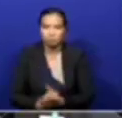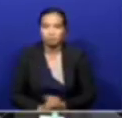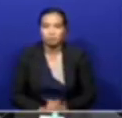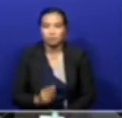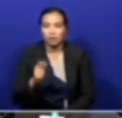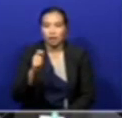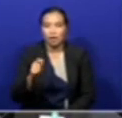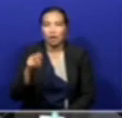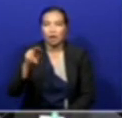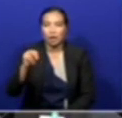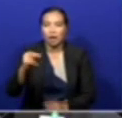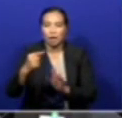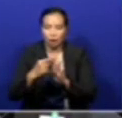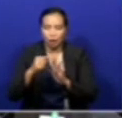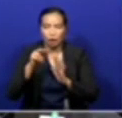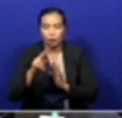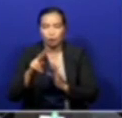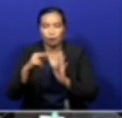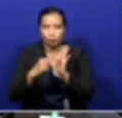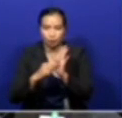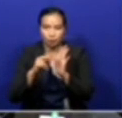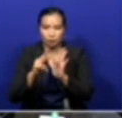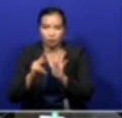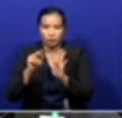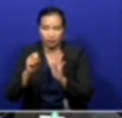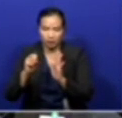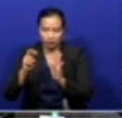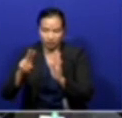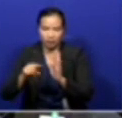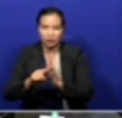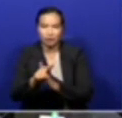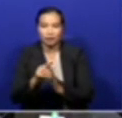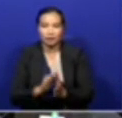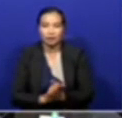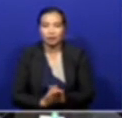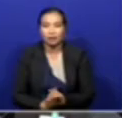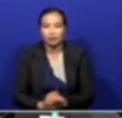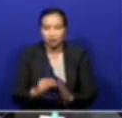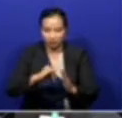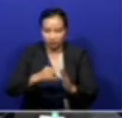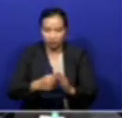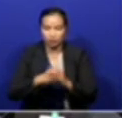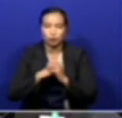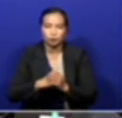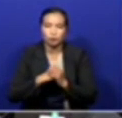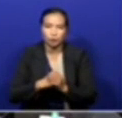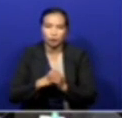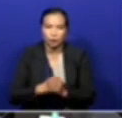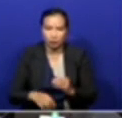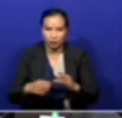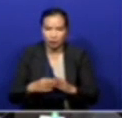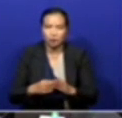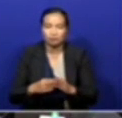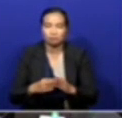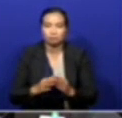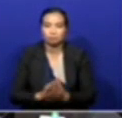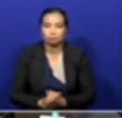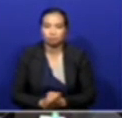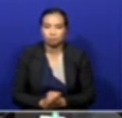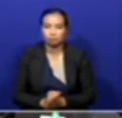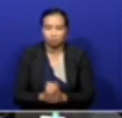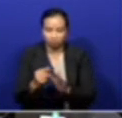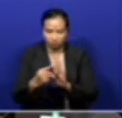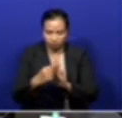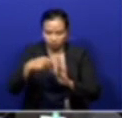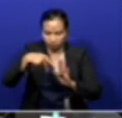อนุรักษ์บุญสนสมาชิกสภาผู้แทนราษฎรจังหวัดสกลนครพรรคเพื่อไทยท่านประธานที่เคารพคะร